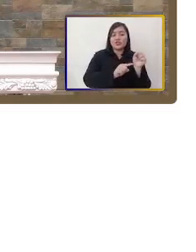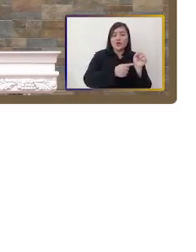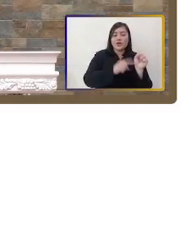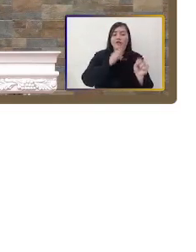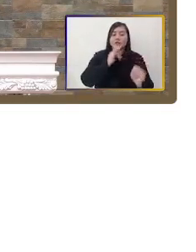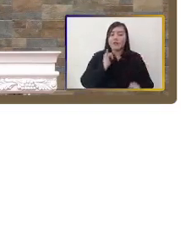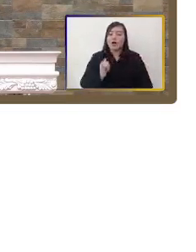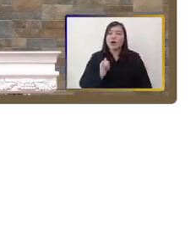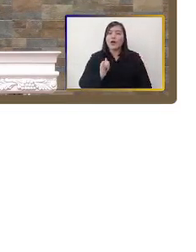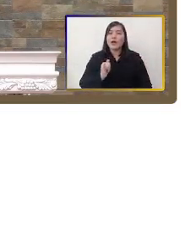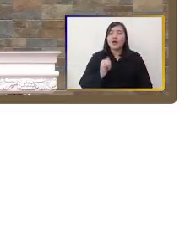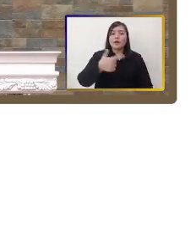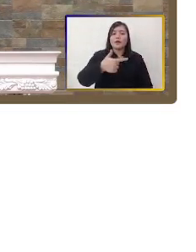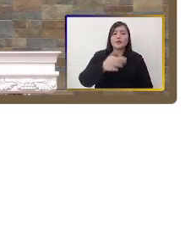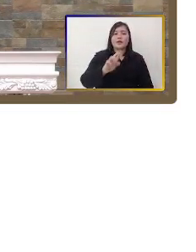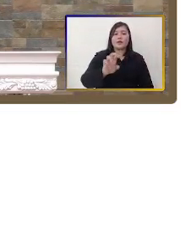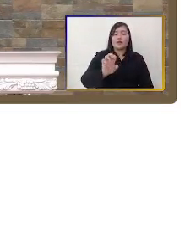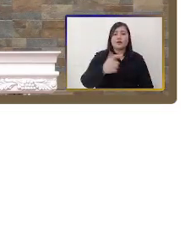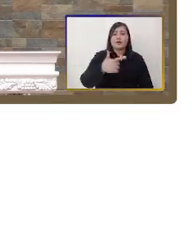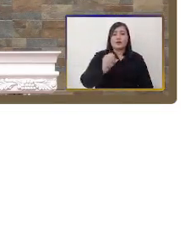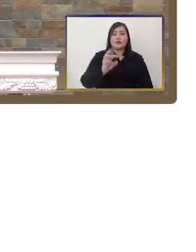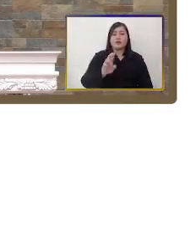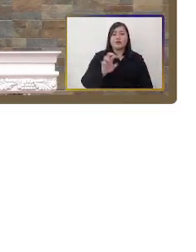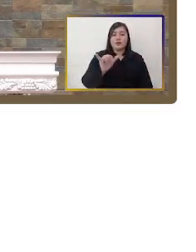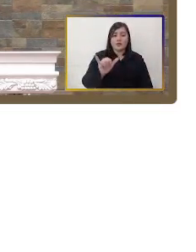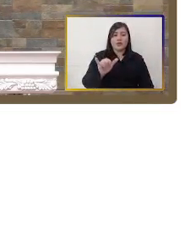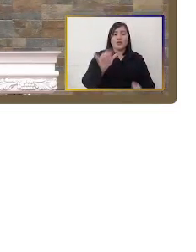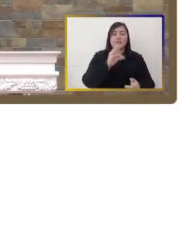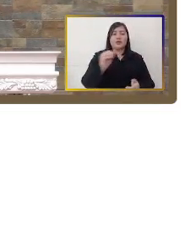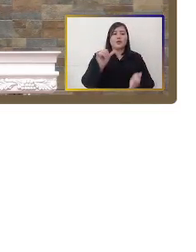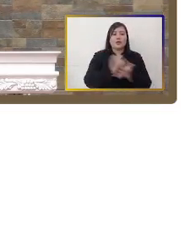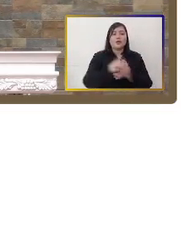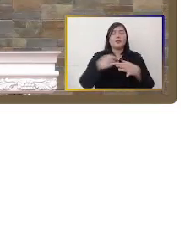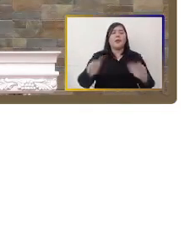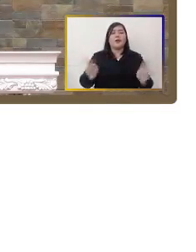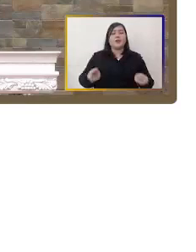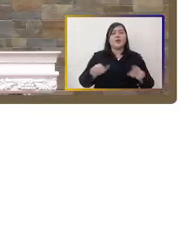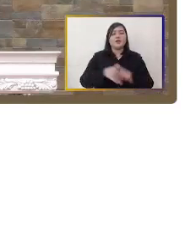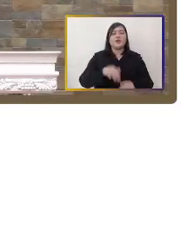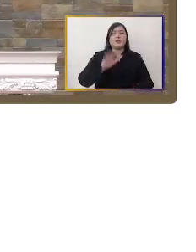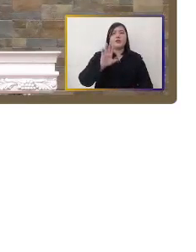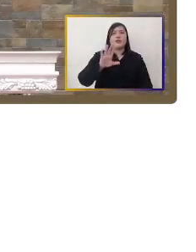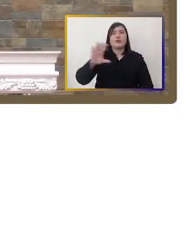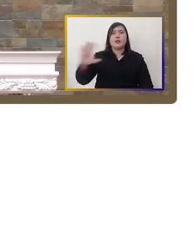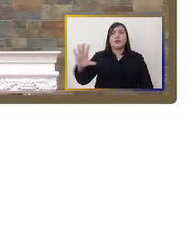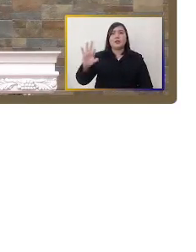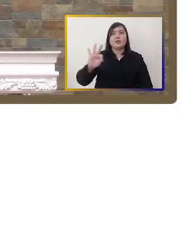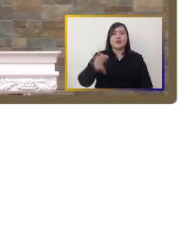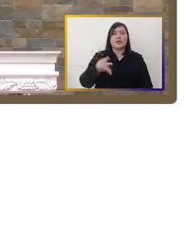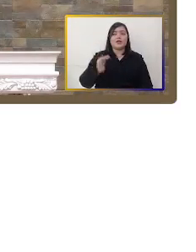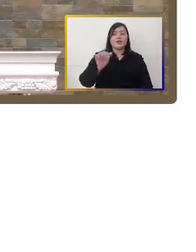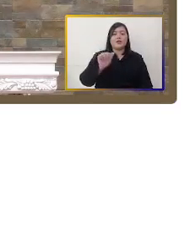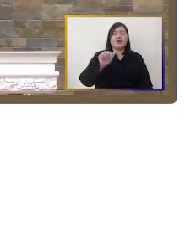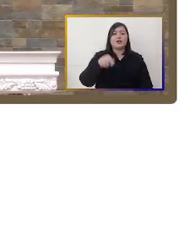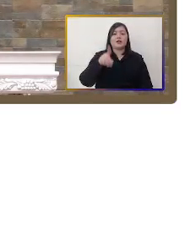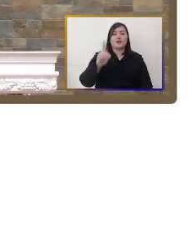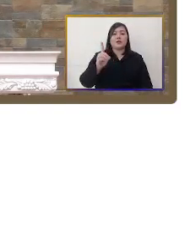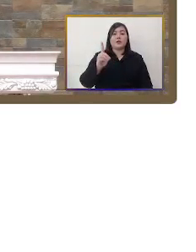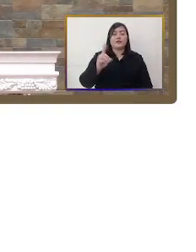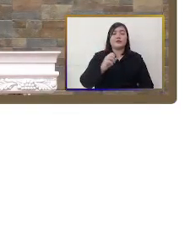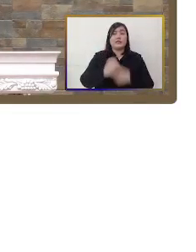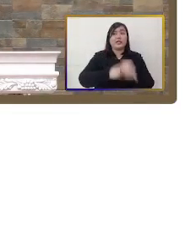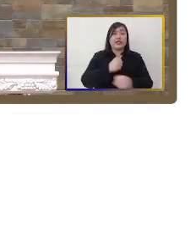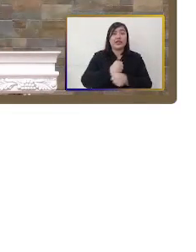nangyari po yan during 590 AD. Kaya kung titingnan po natin yung outline natin of church history,